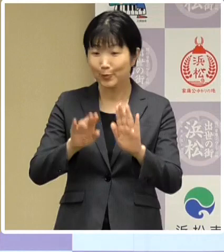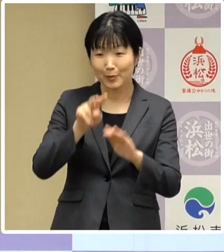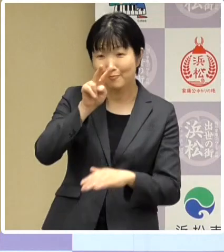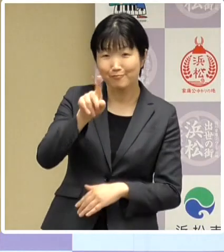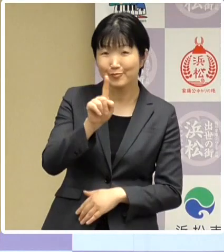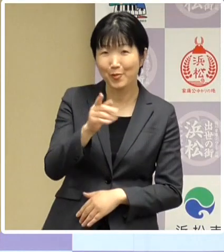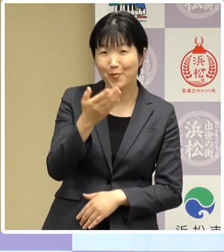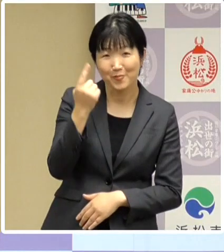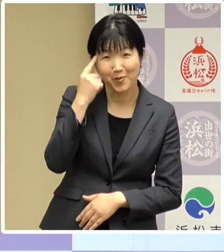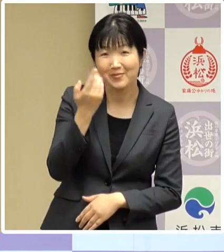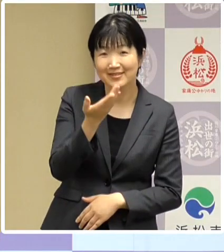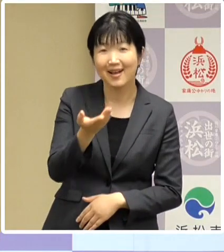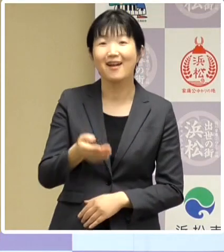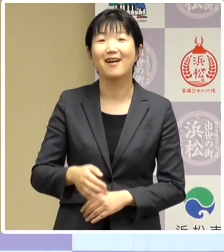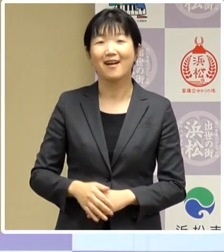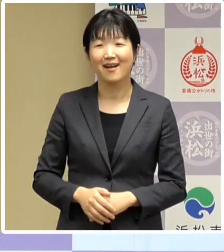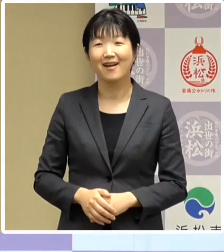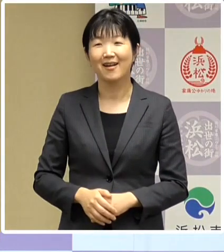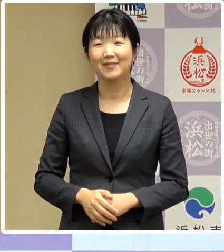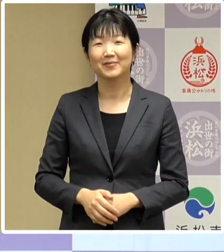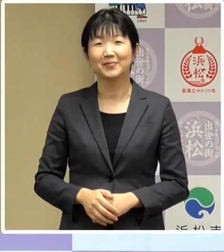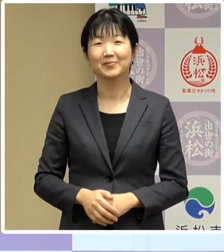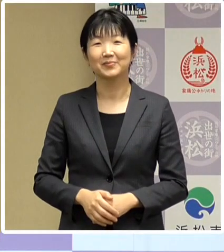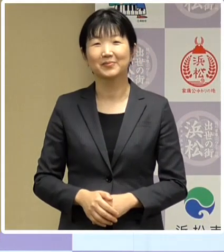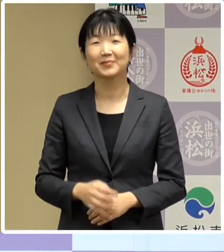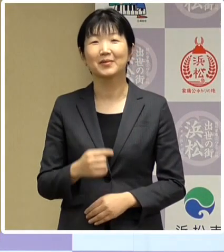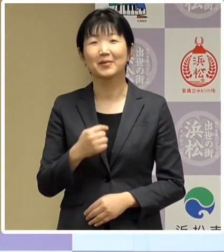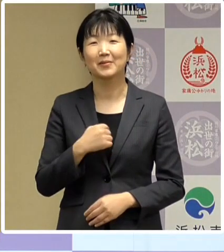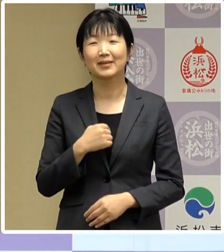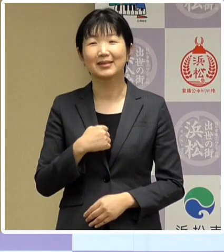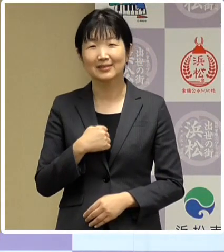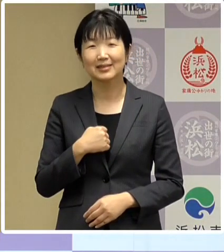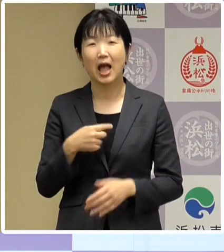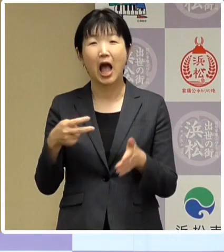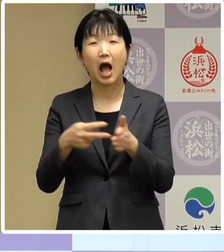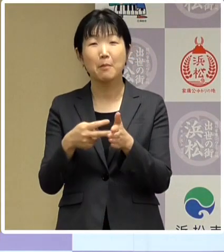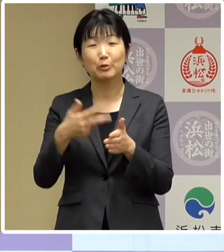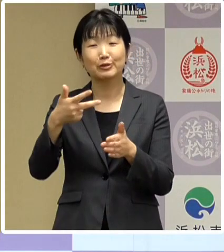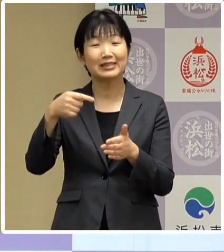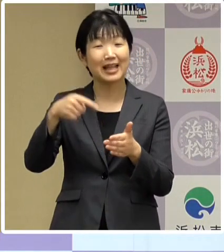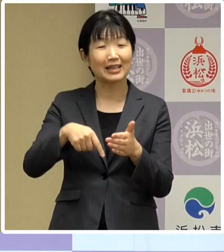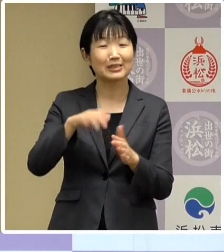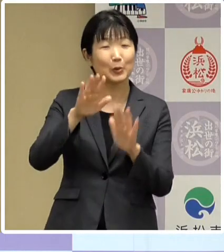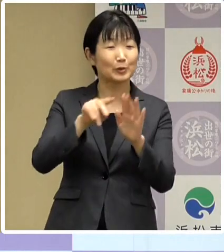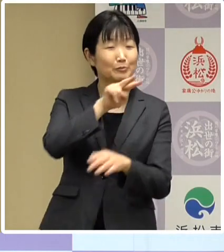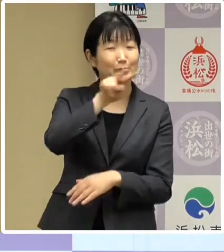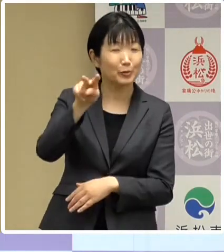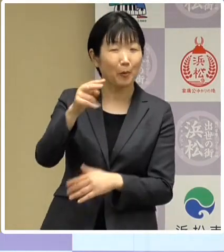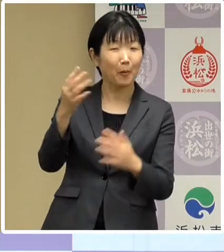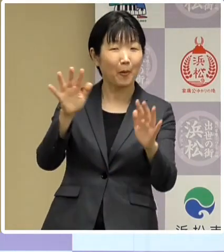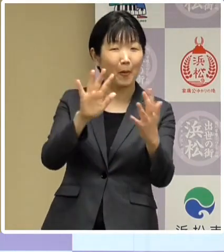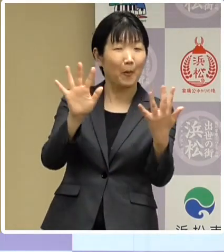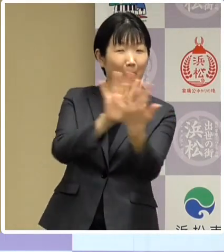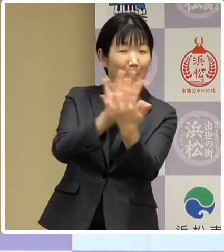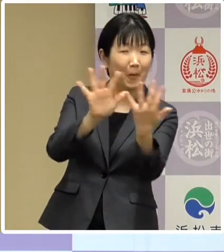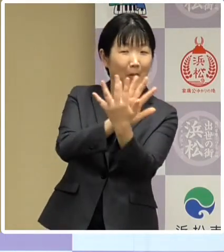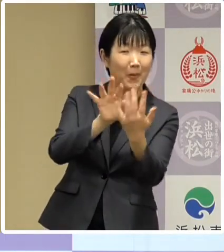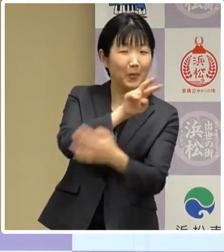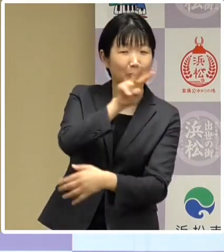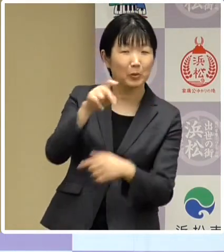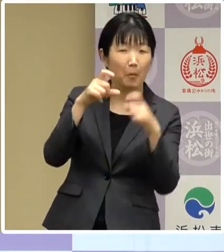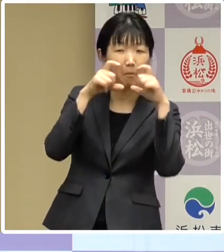またちょっと私、浜松市内見ると結構皆さんまだしてるかなという感じなんですけれ